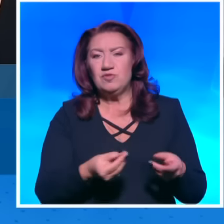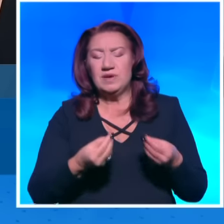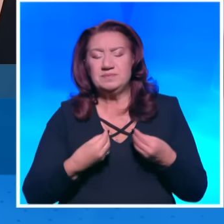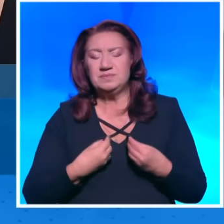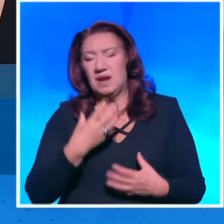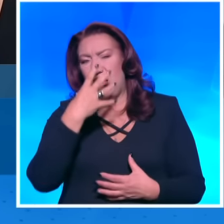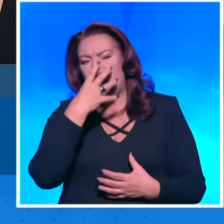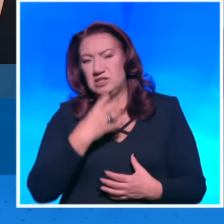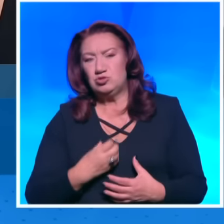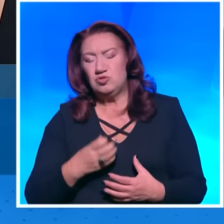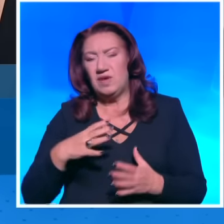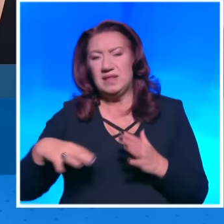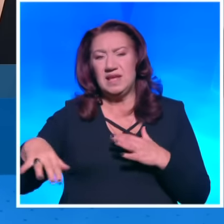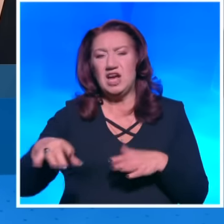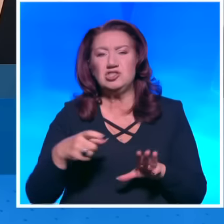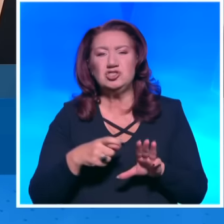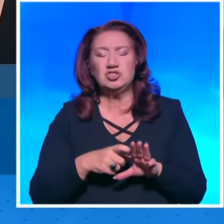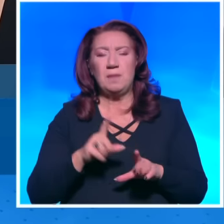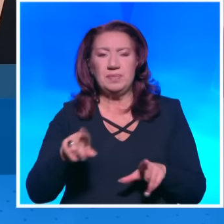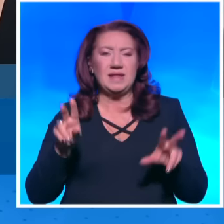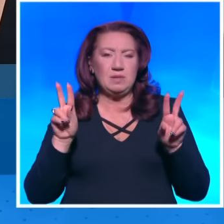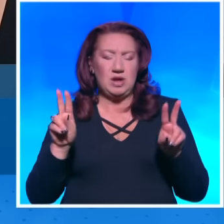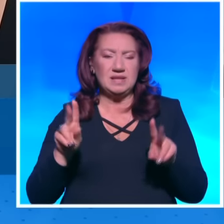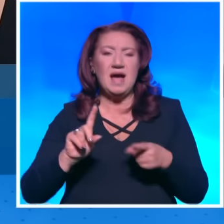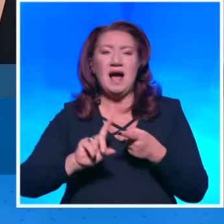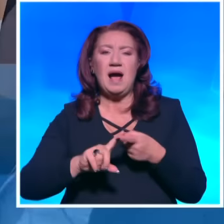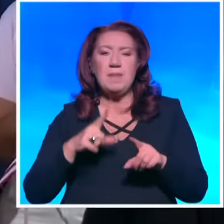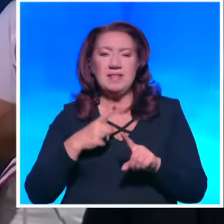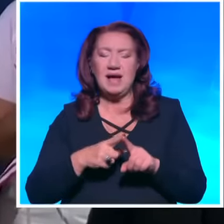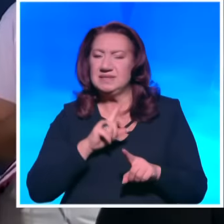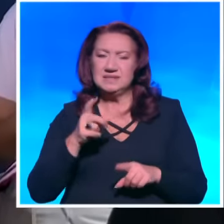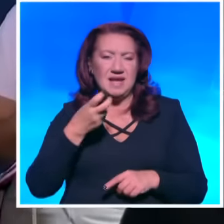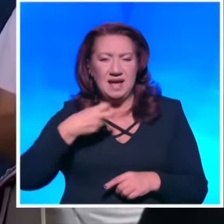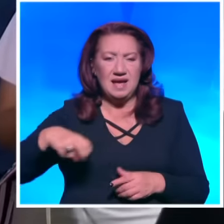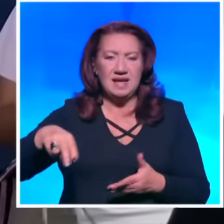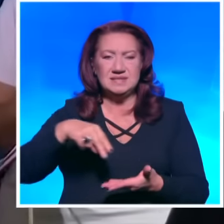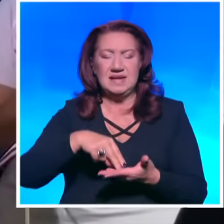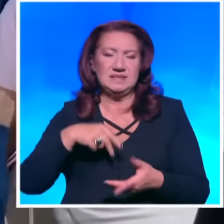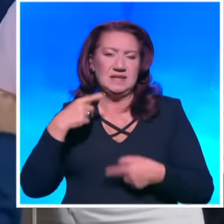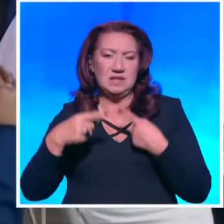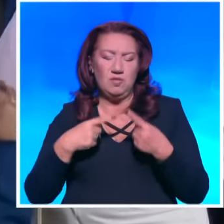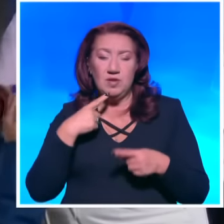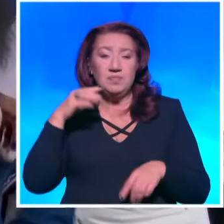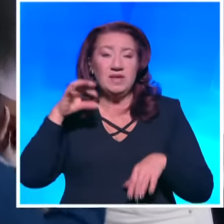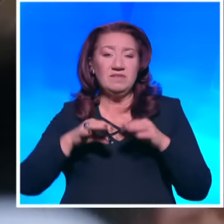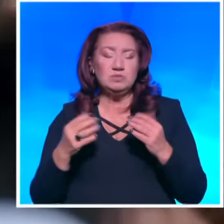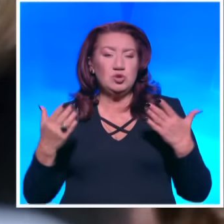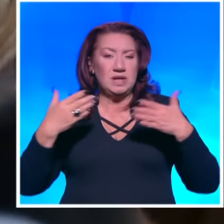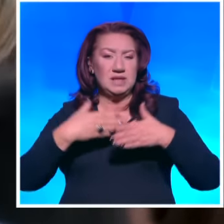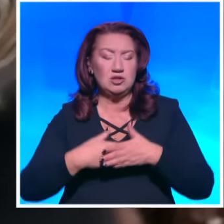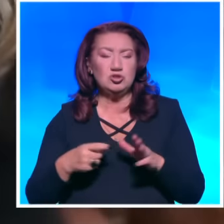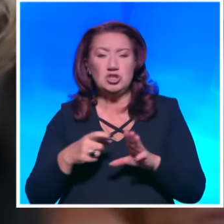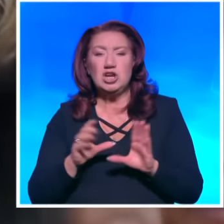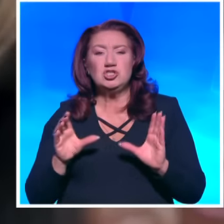на демократите. Камала Харис не излезе да говори. В изборната нощ в щаба на демократите във